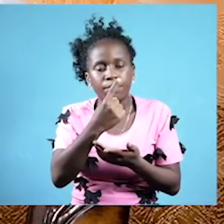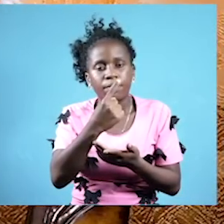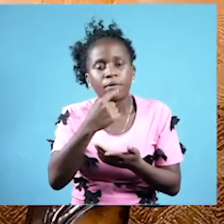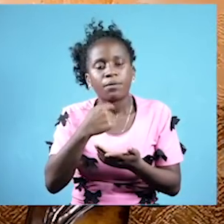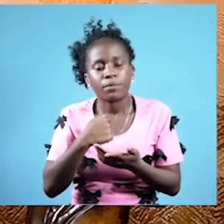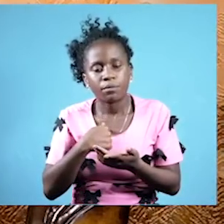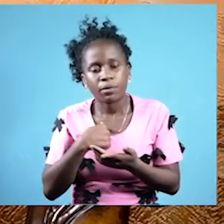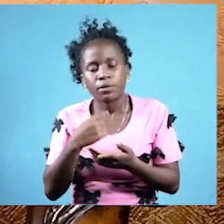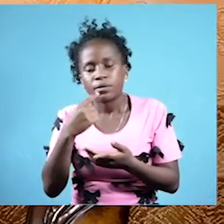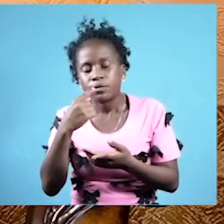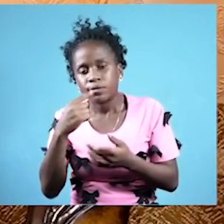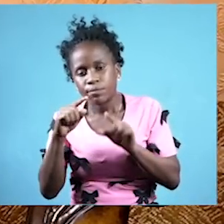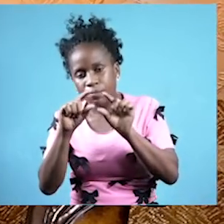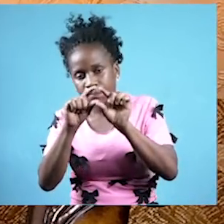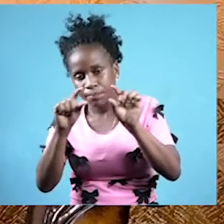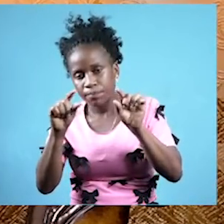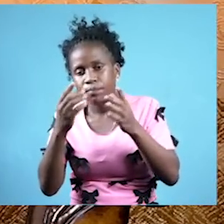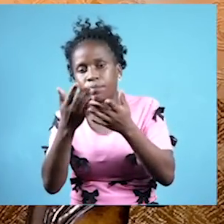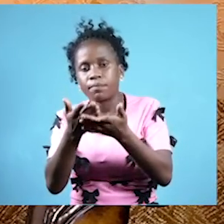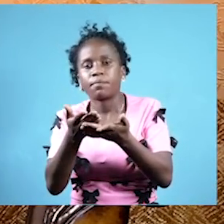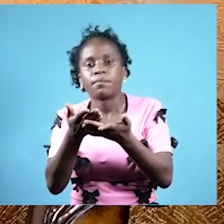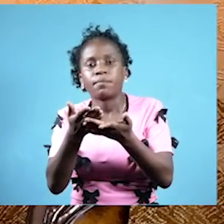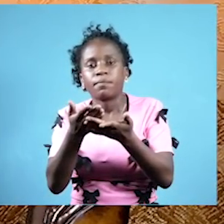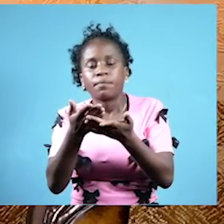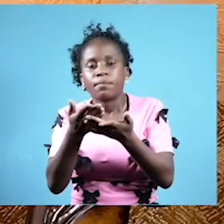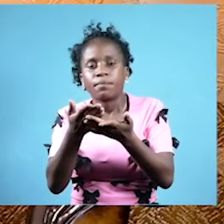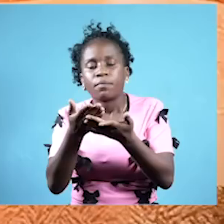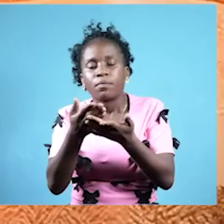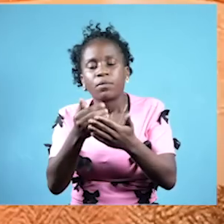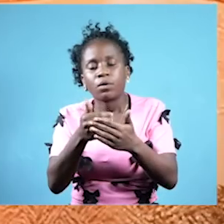sawa, kwa sababu ilikuwa ile